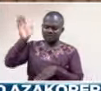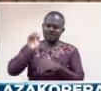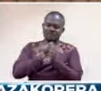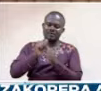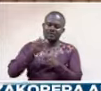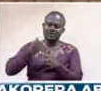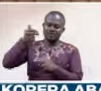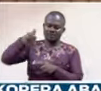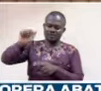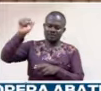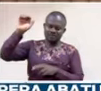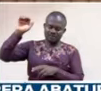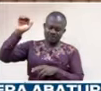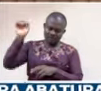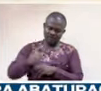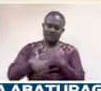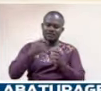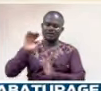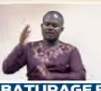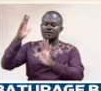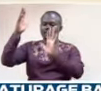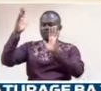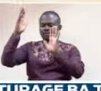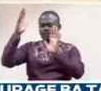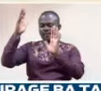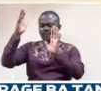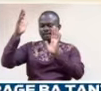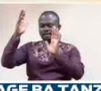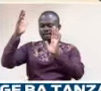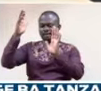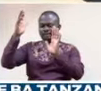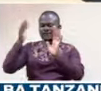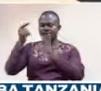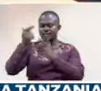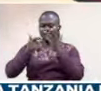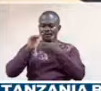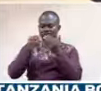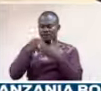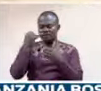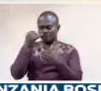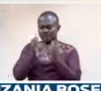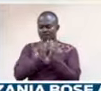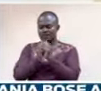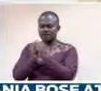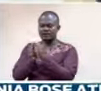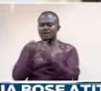ryayo rishobore gukomeza guhimbarwa. Rero byose iyo bishyize hamwe